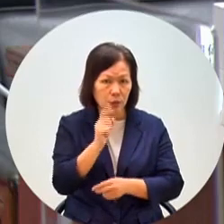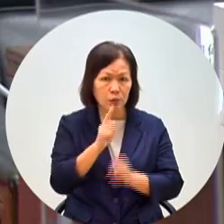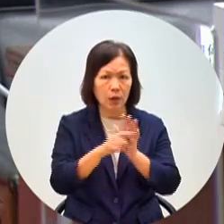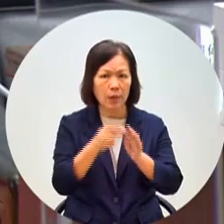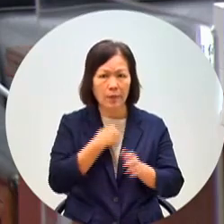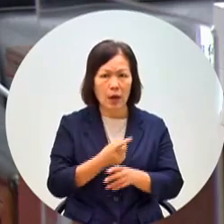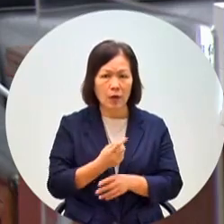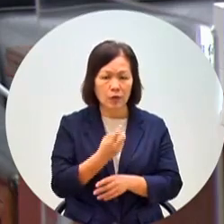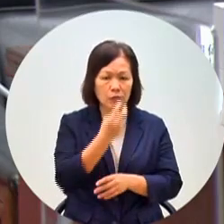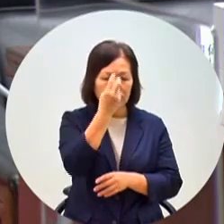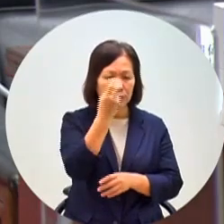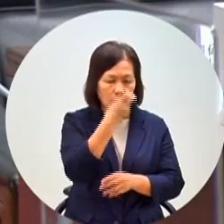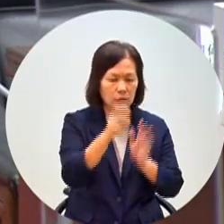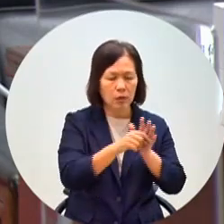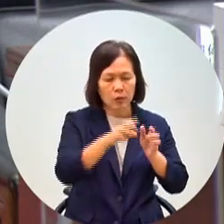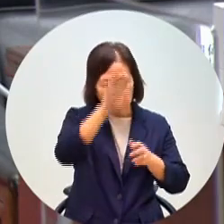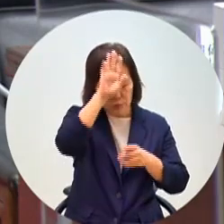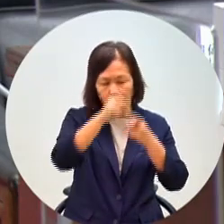没有筛就没有确诊，